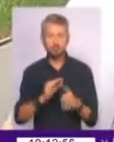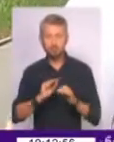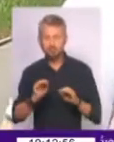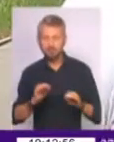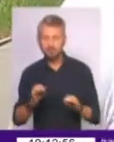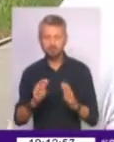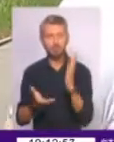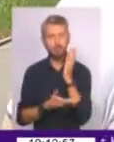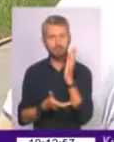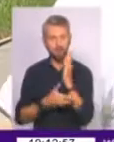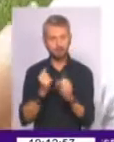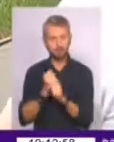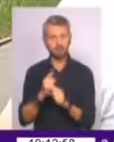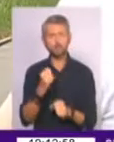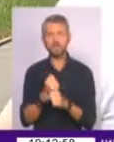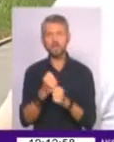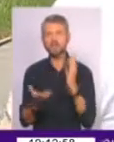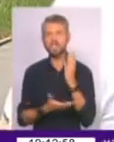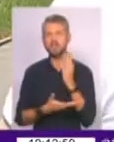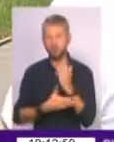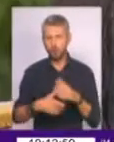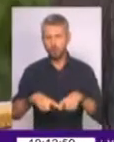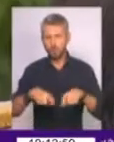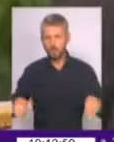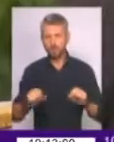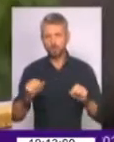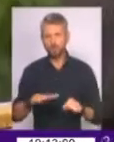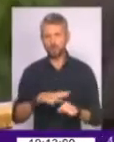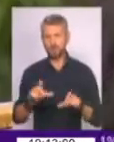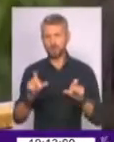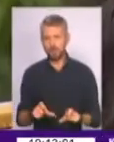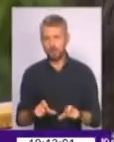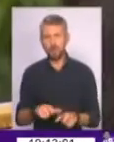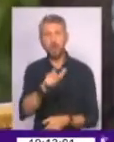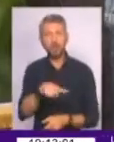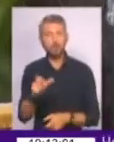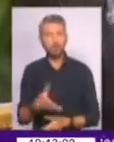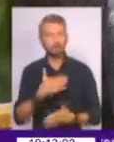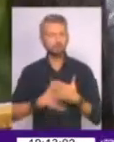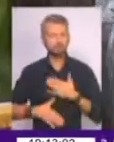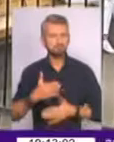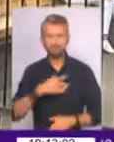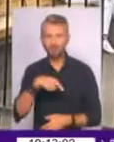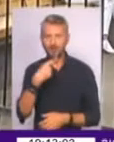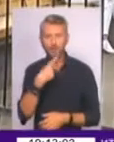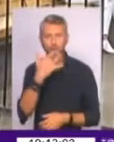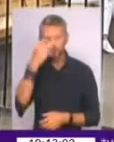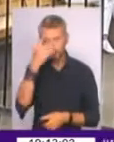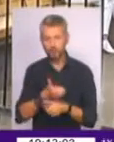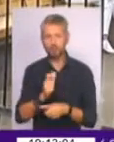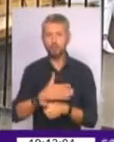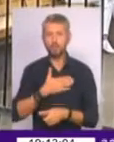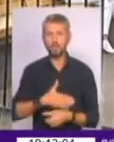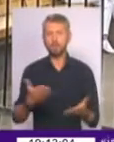в дерево, щоб зробити дерев'яну лавочку, для того, щоб можна було опіритися, є спинки. Містяни свого задоволення не приховують. Кажуть, влітку надзвичайно